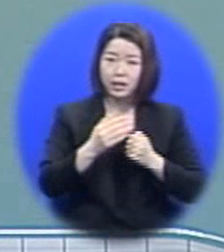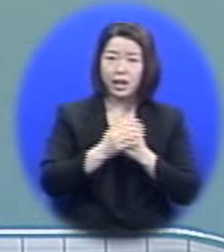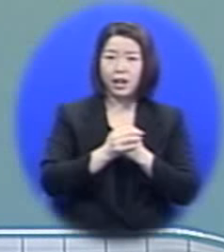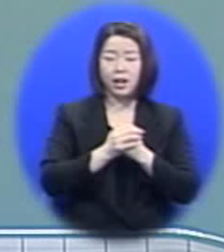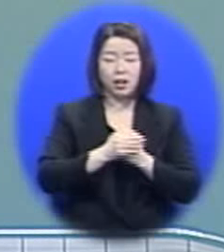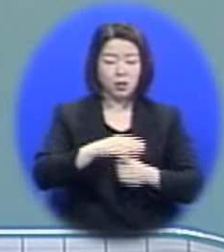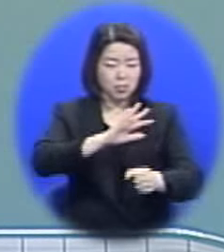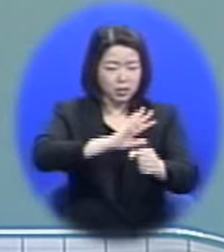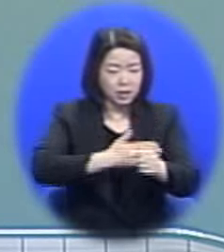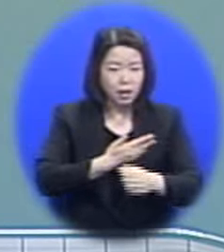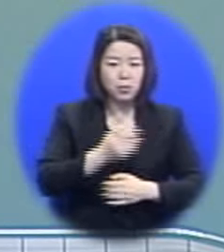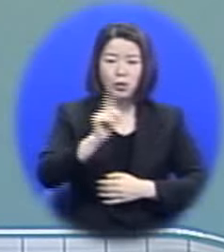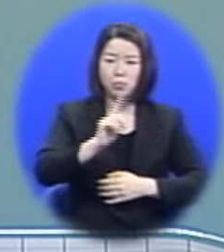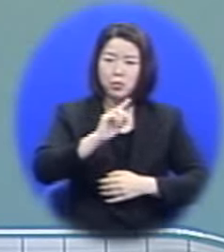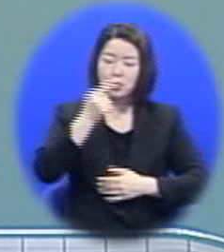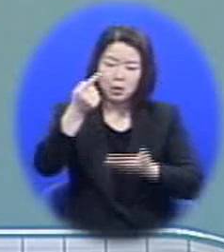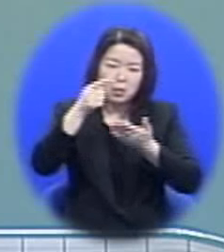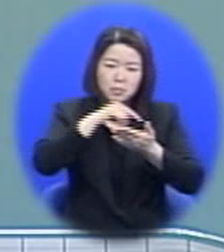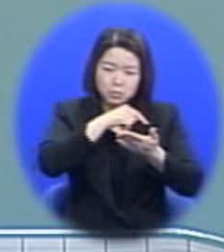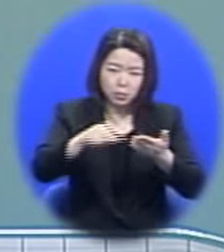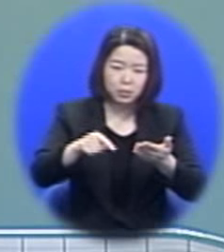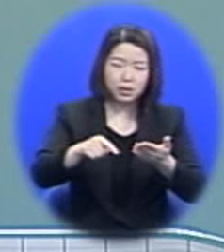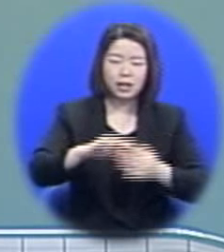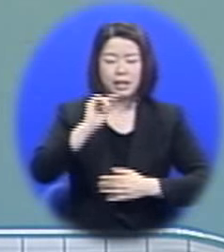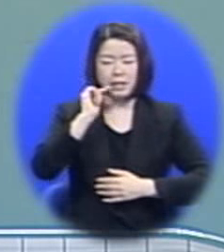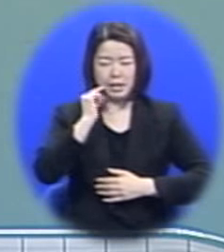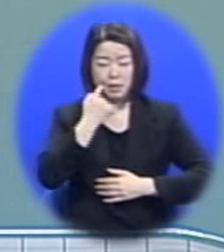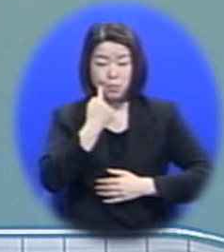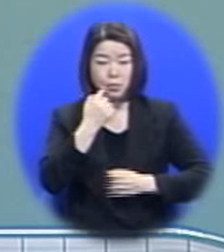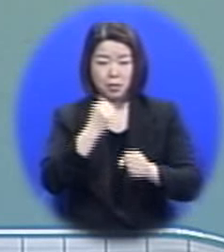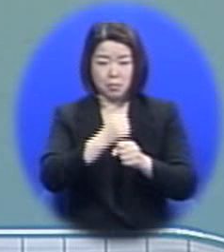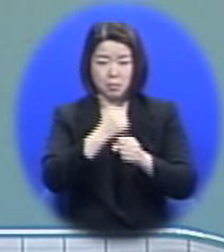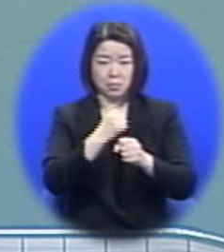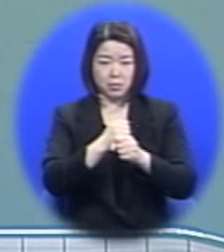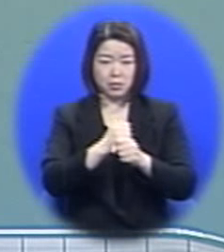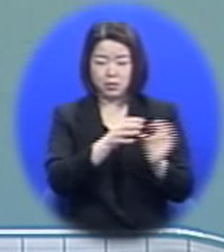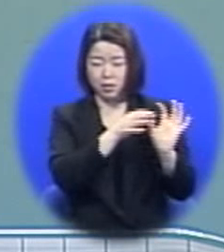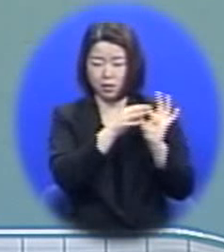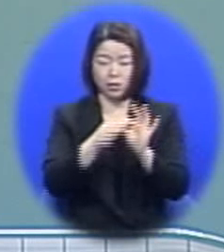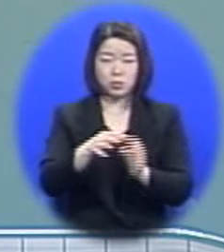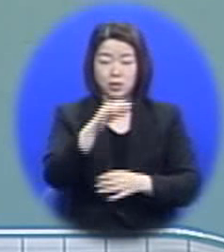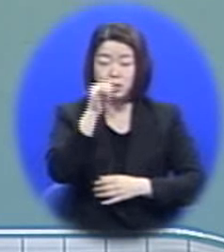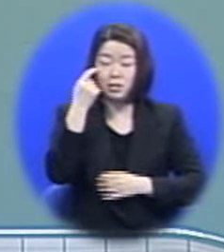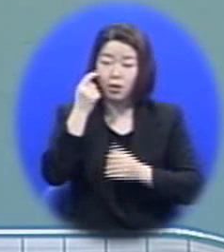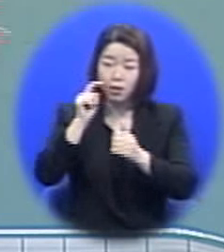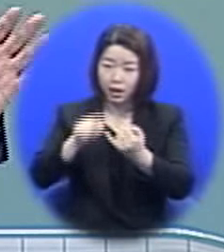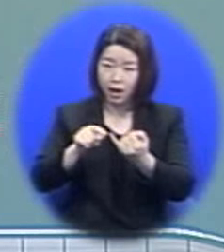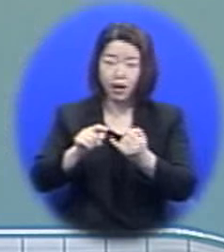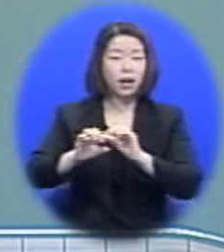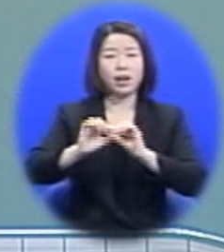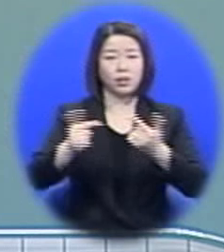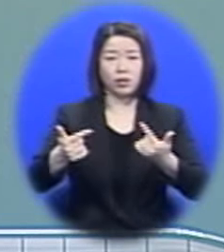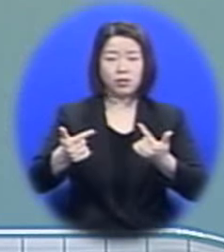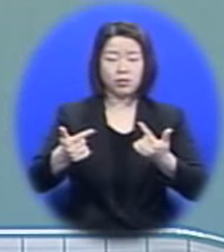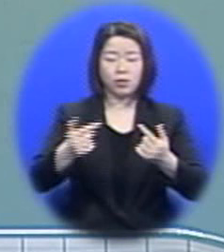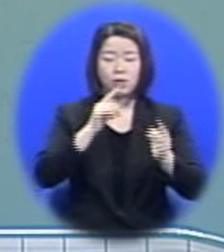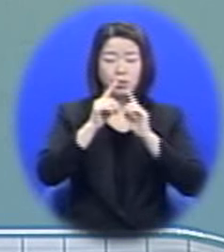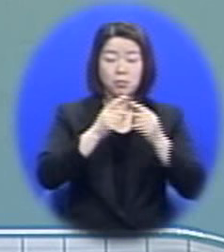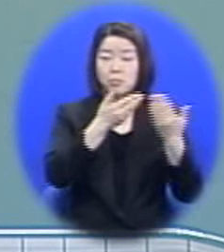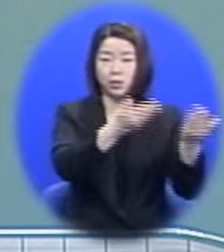그렇게 항상 항상 이쁜 수준으로 유지하라. 그건 남편에 말하는게